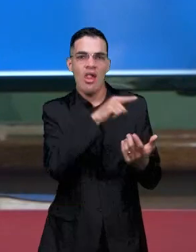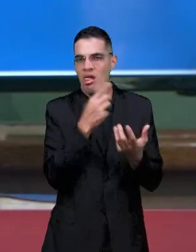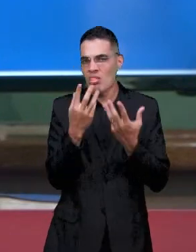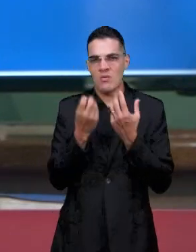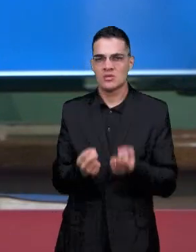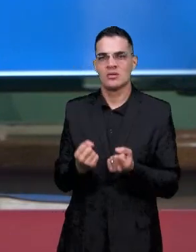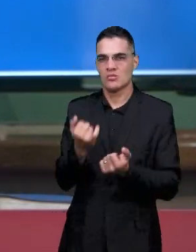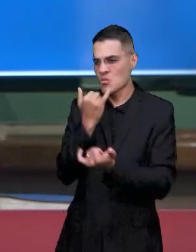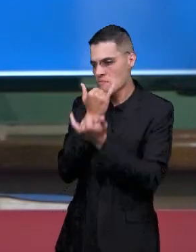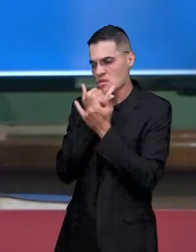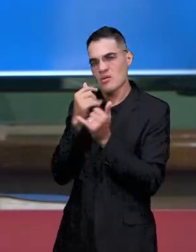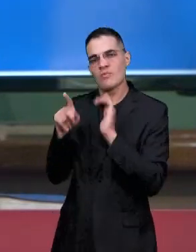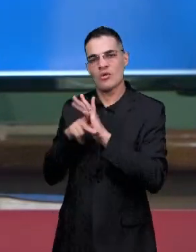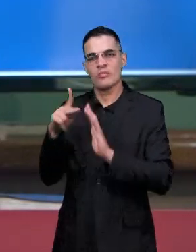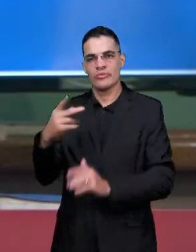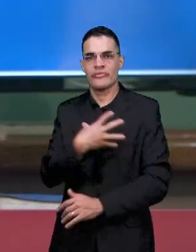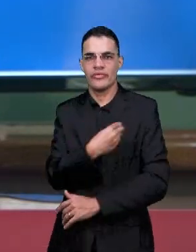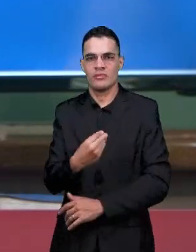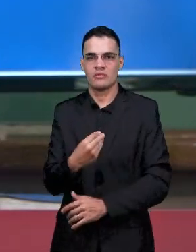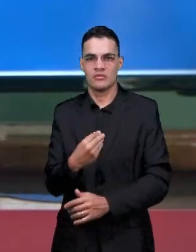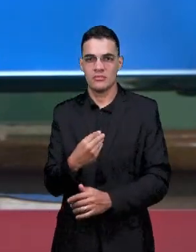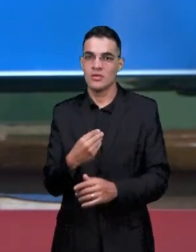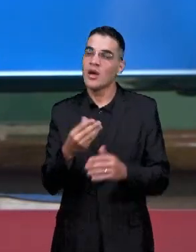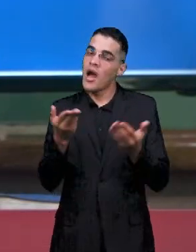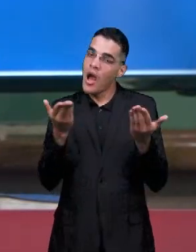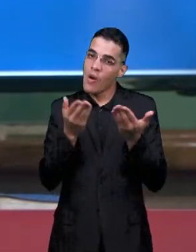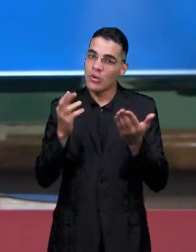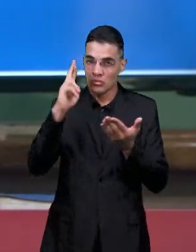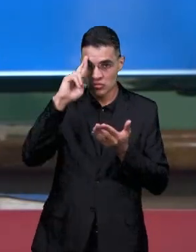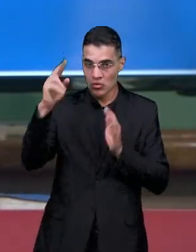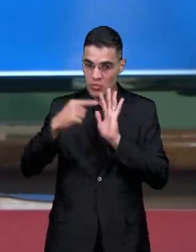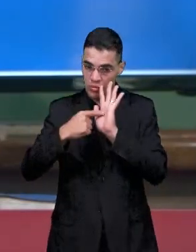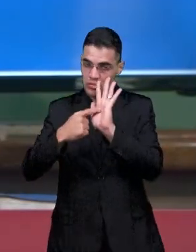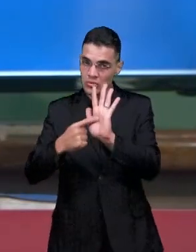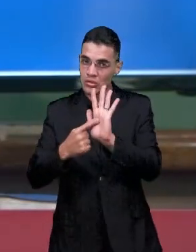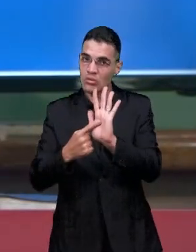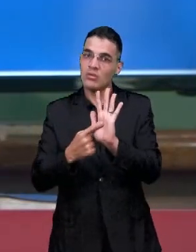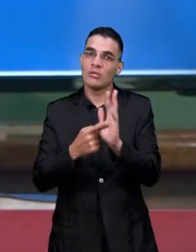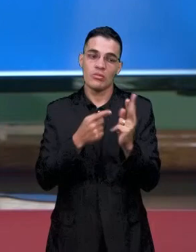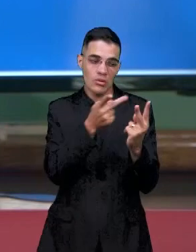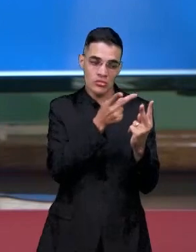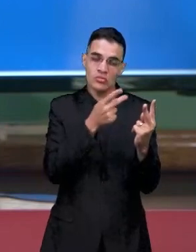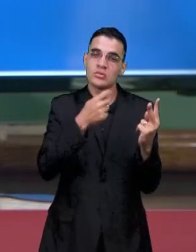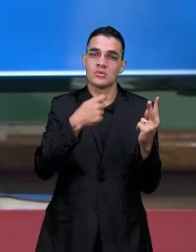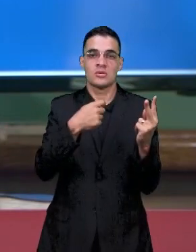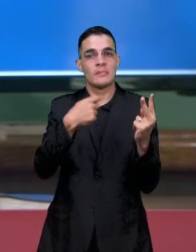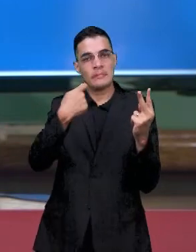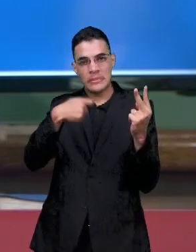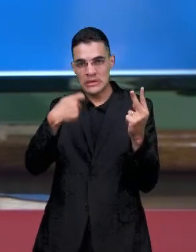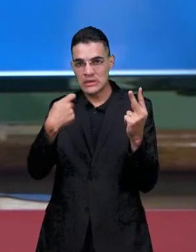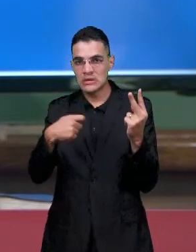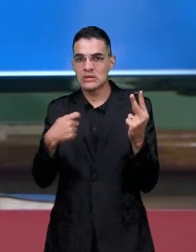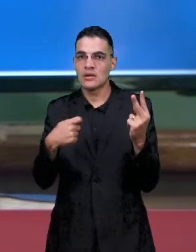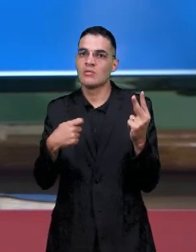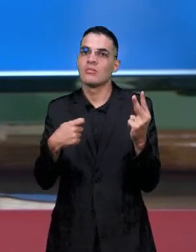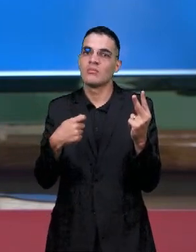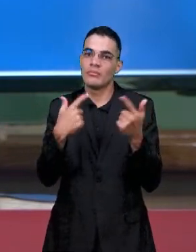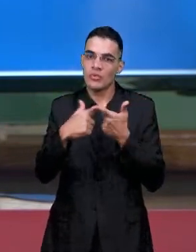не прощает. И Господь показывает, что сестры, они в их